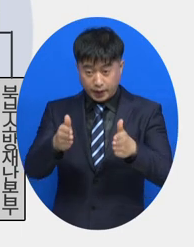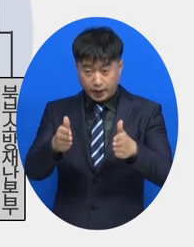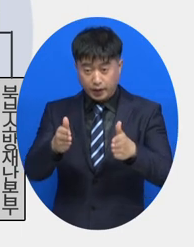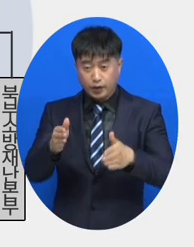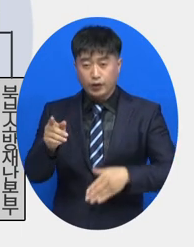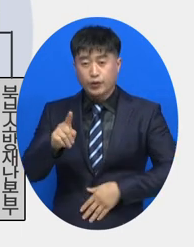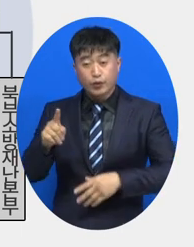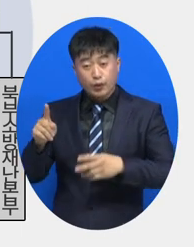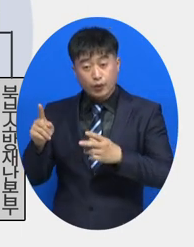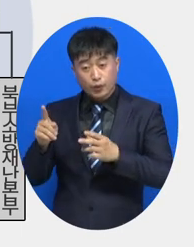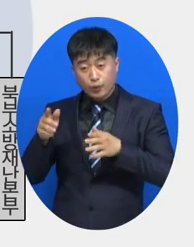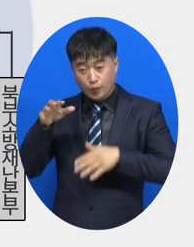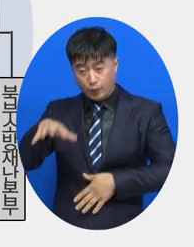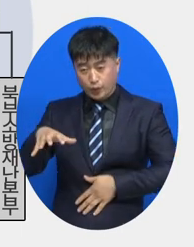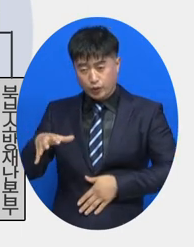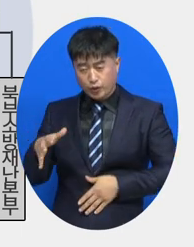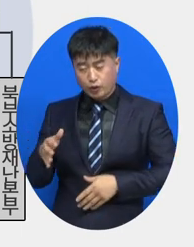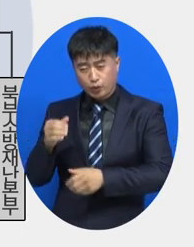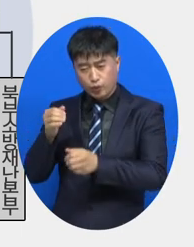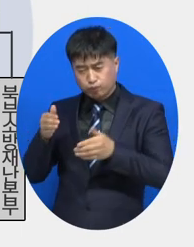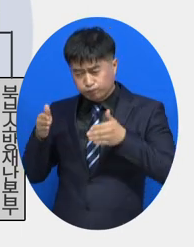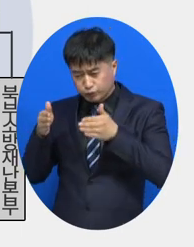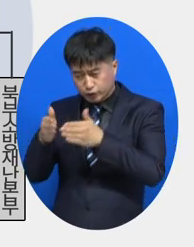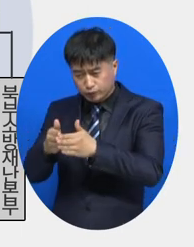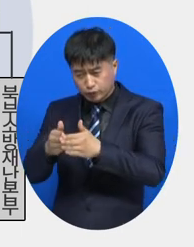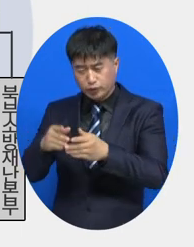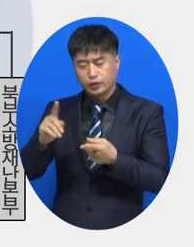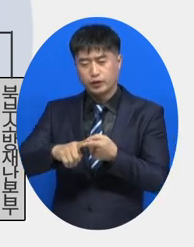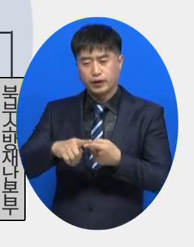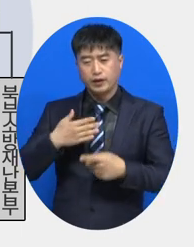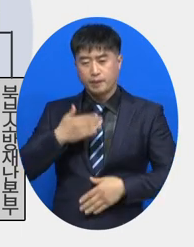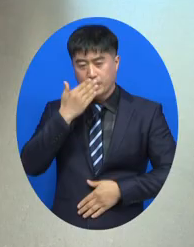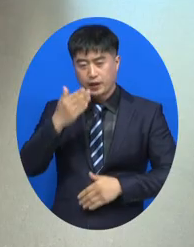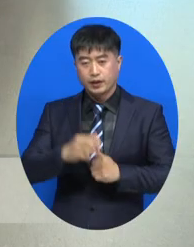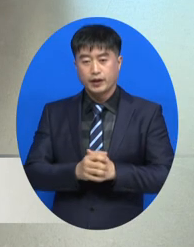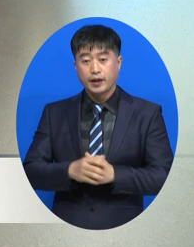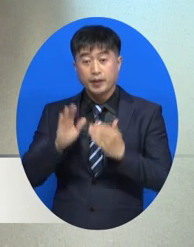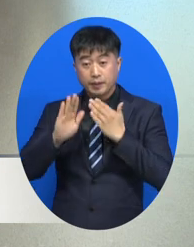방향성이 어떤 쪽에 공들이고 고심하고 있는지 엿보입니다.